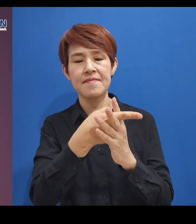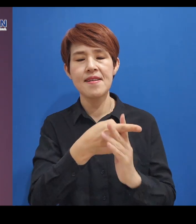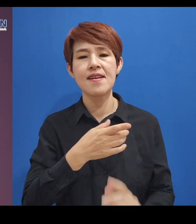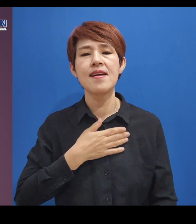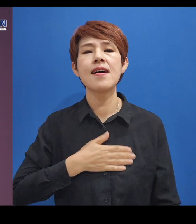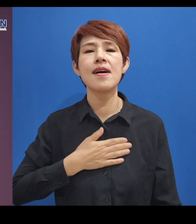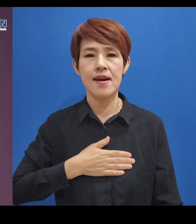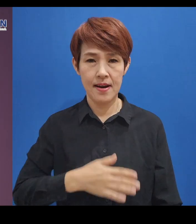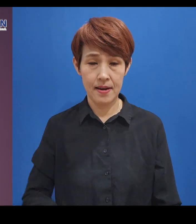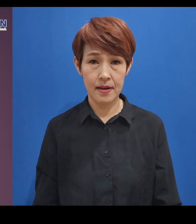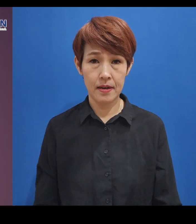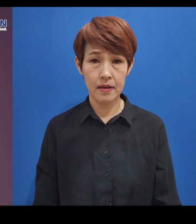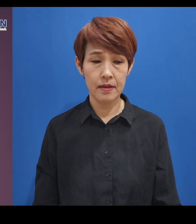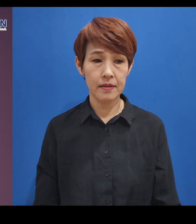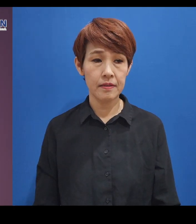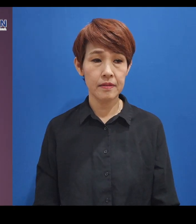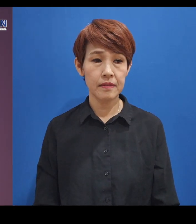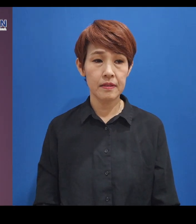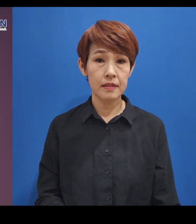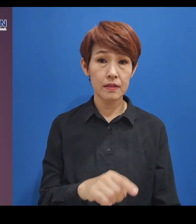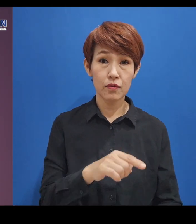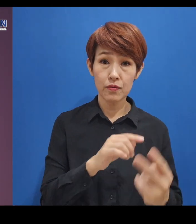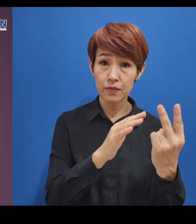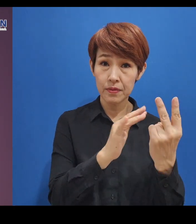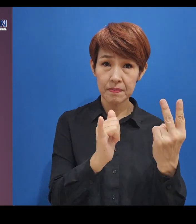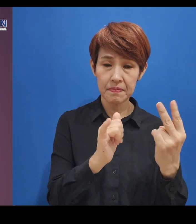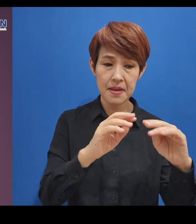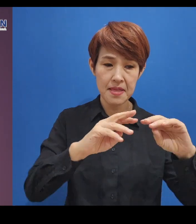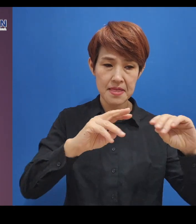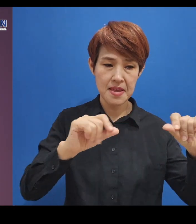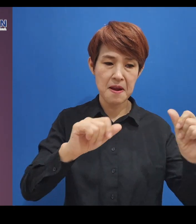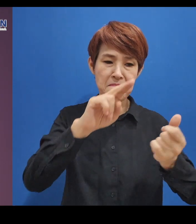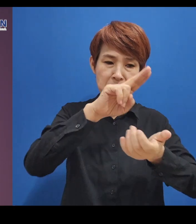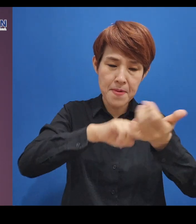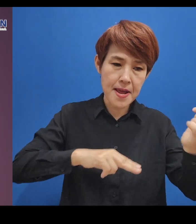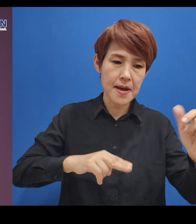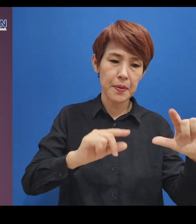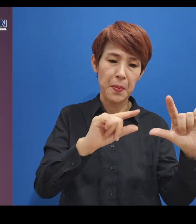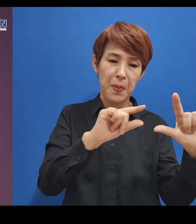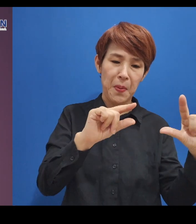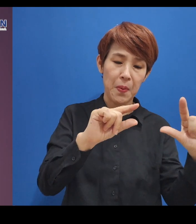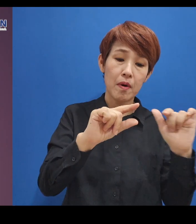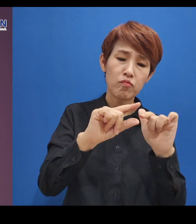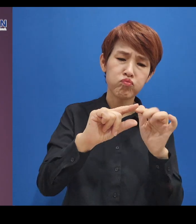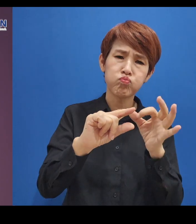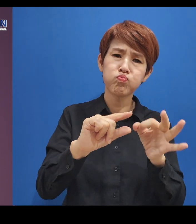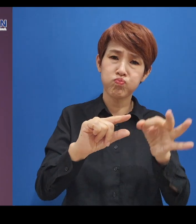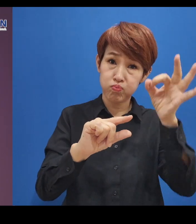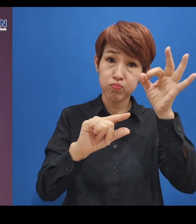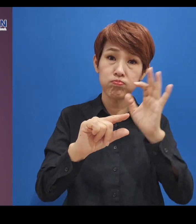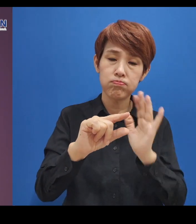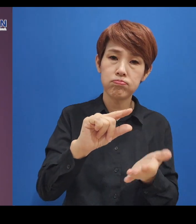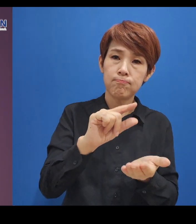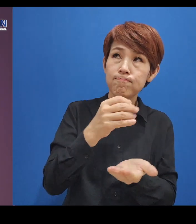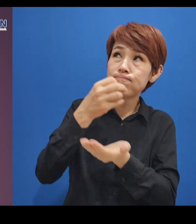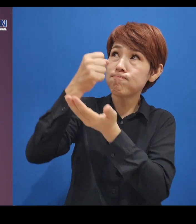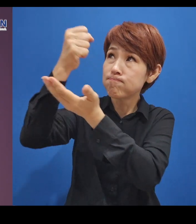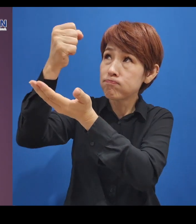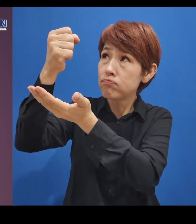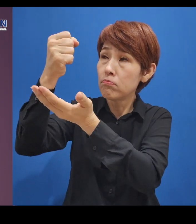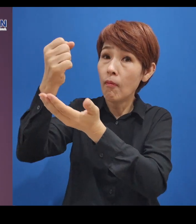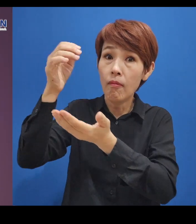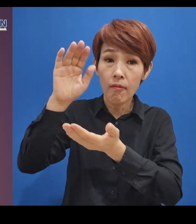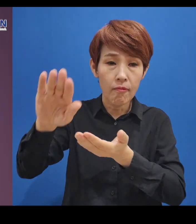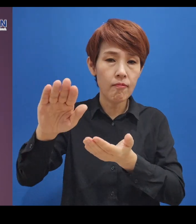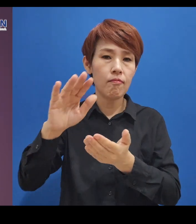비록 그들이 땅 판 값의 일부를, 그 큰 금액을 헌금했음에도 불구하고 하나님은 그들을